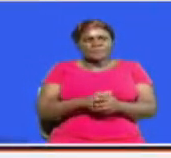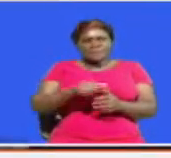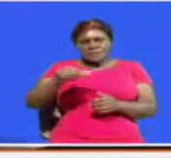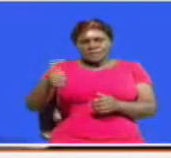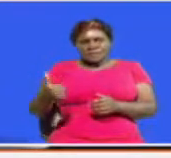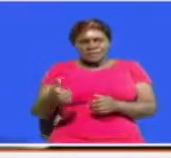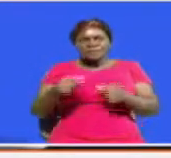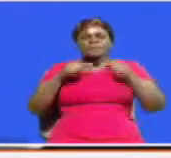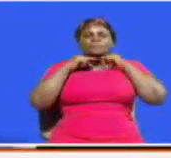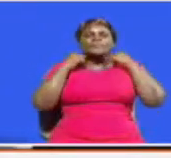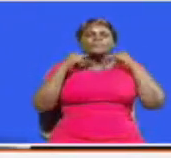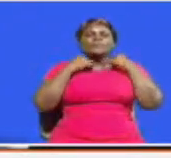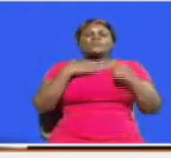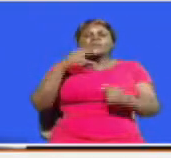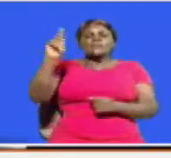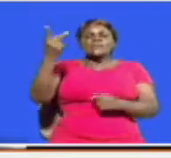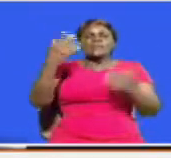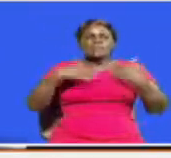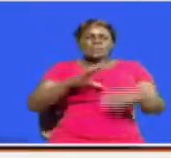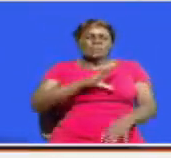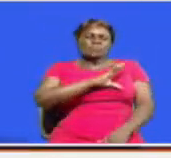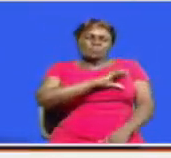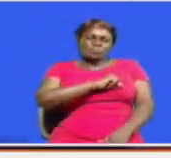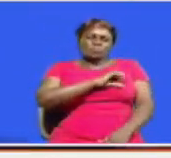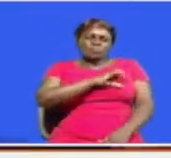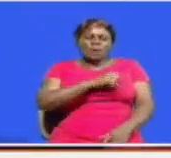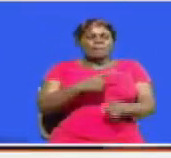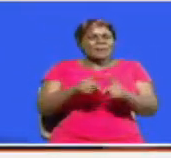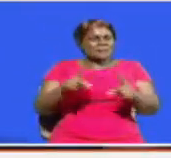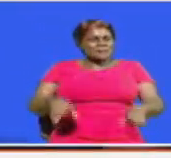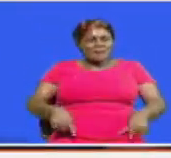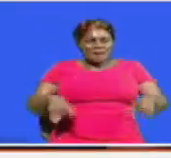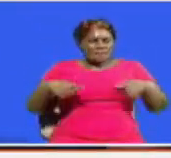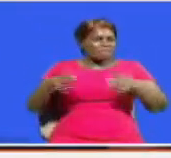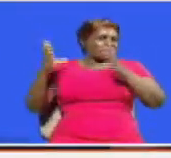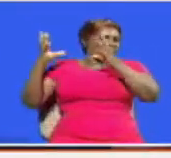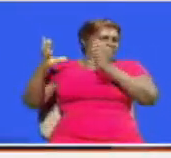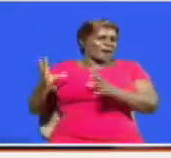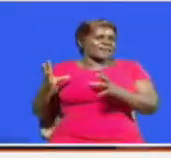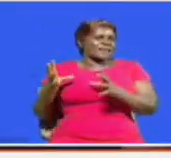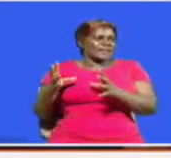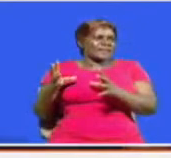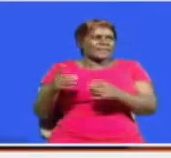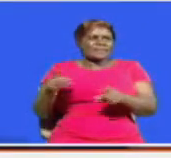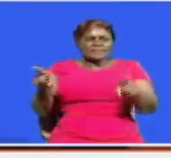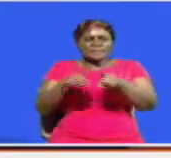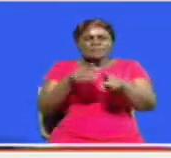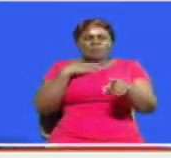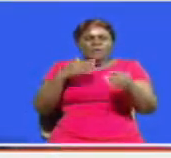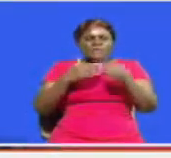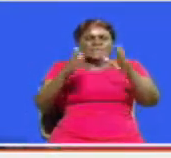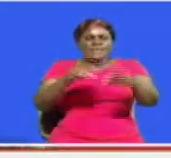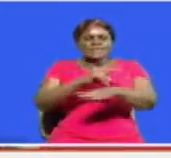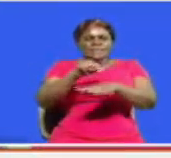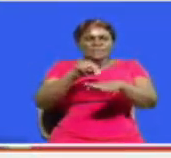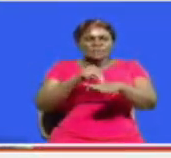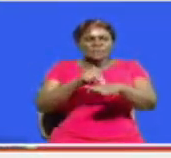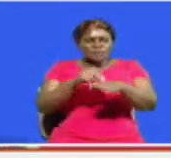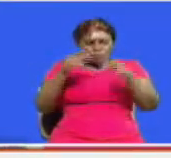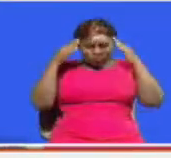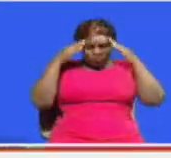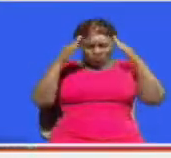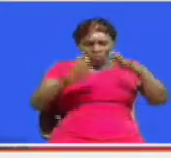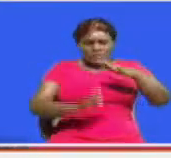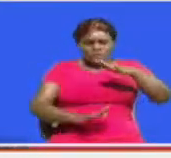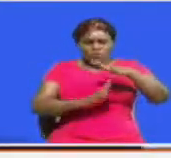Kwingineko, makasisi wanawataka Wakenya kuwa wavumilivu licha ya gharama ya juu ya maisha. Pia wamewataka viongozi wa kitaifa kulipa